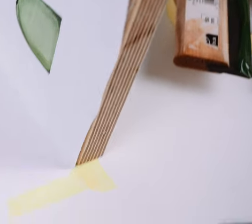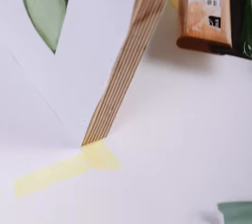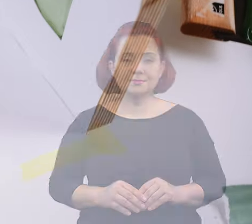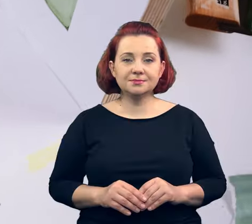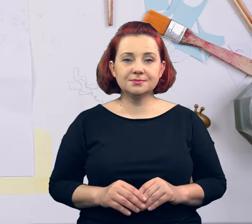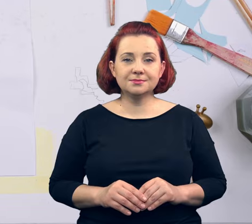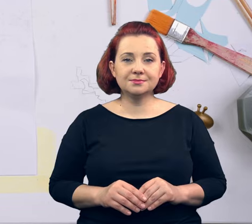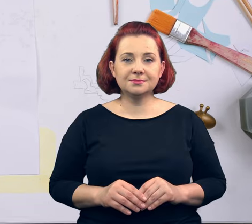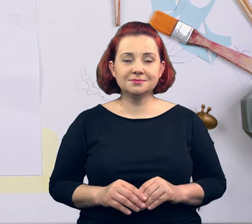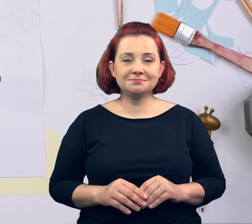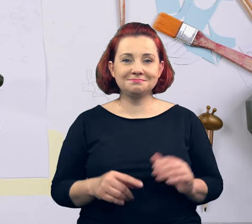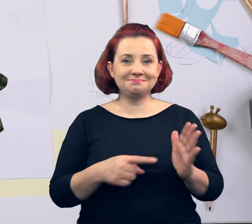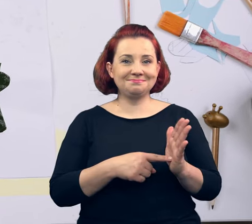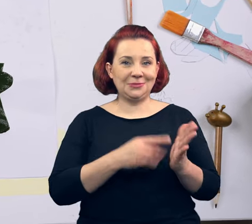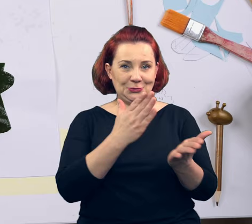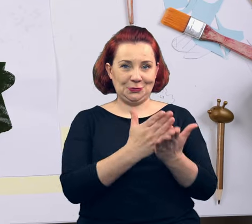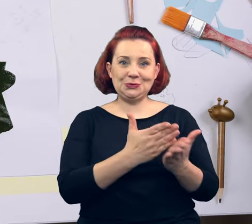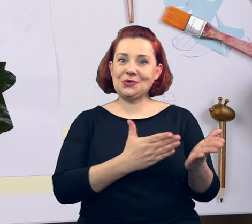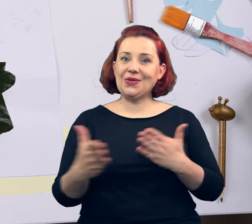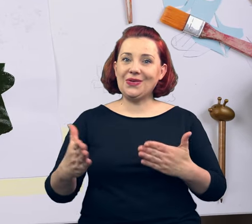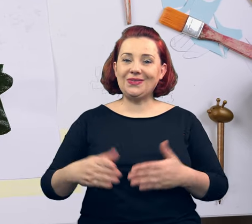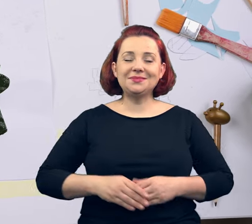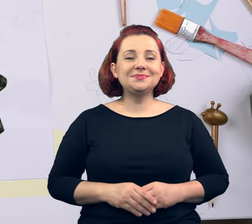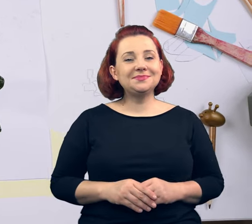Nasze dzieło jest gotowe.